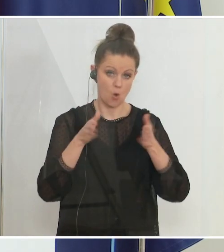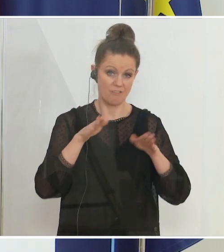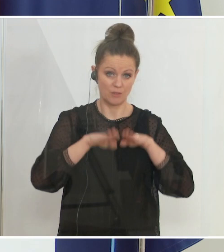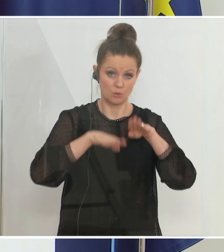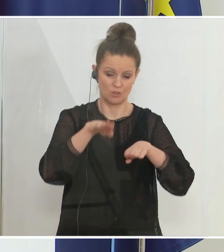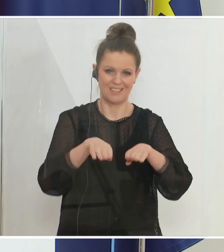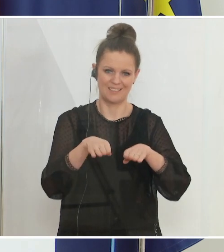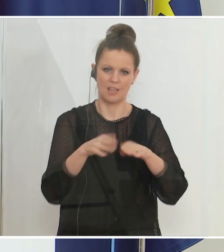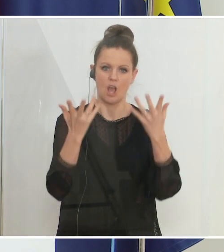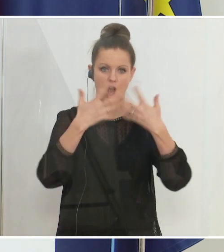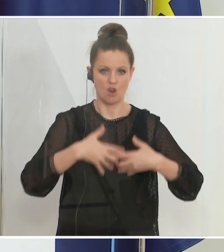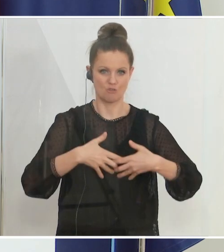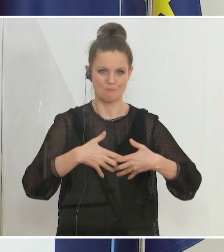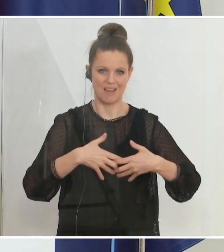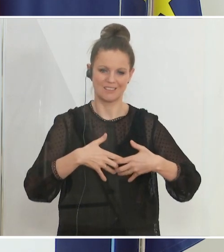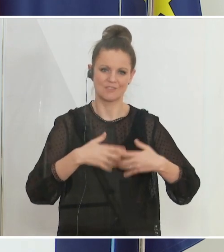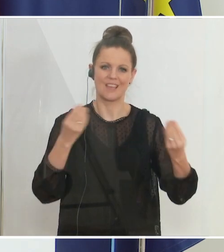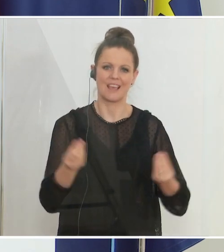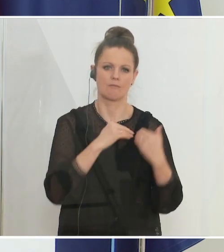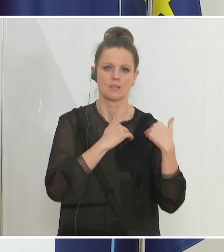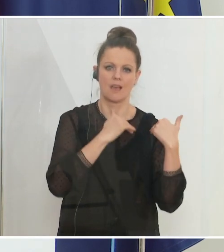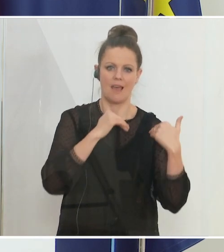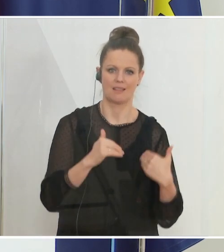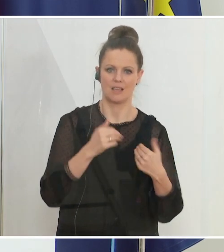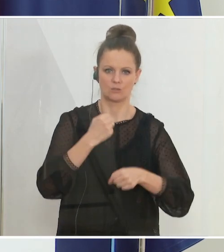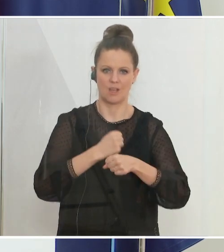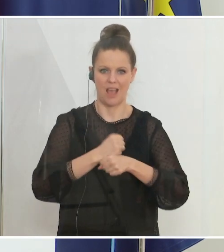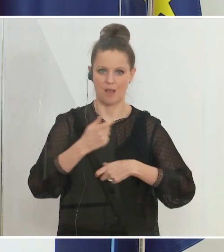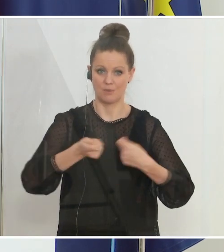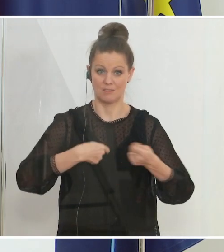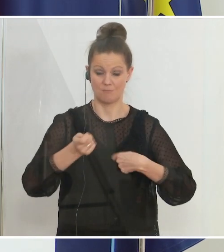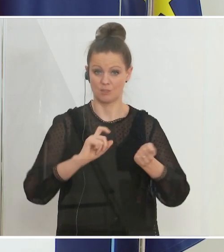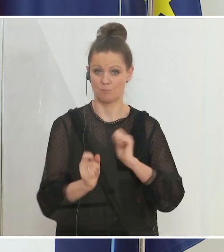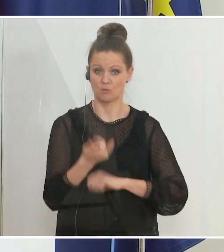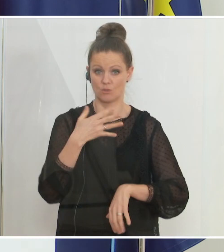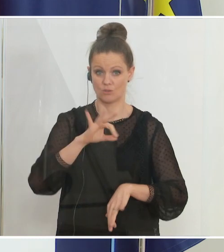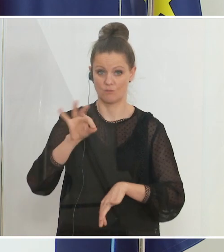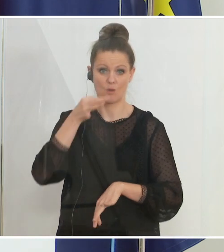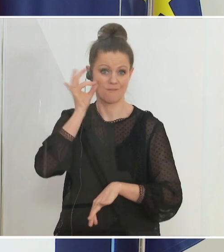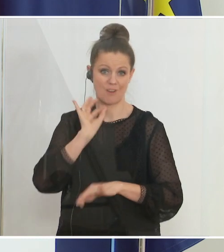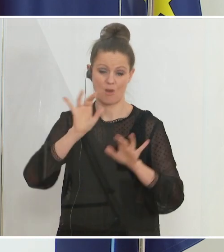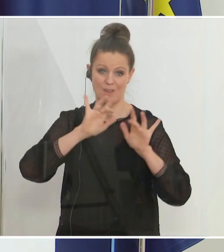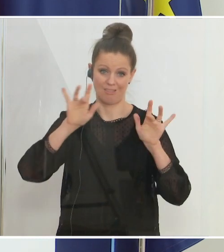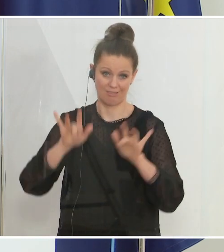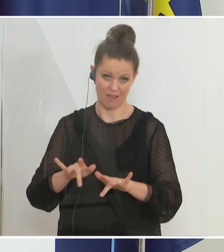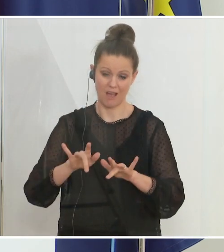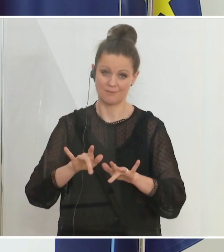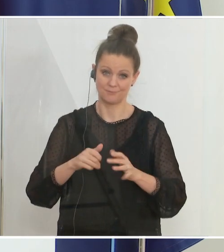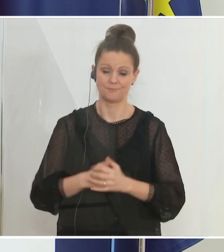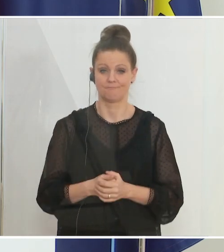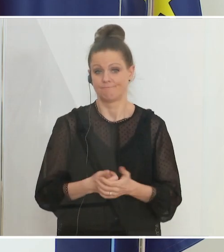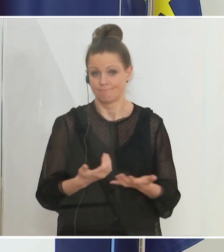Öffnungsschritte auch automatisch eine gewisse Entlastung am Arbeitsmarkt, besonders für Frauen, auch bringen